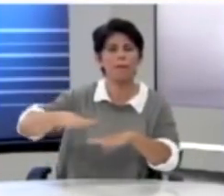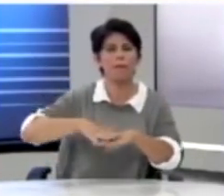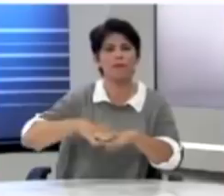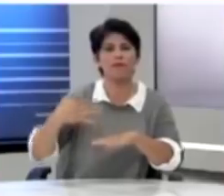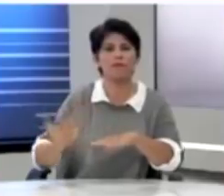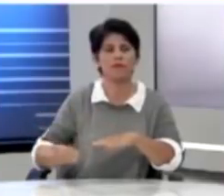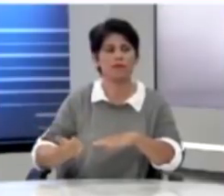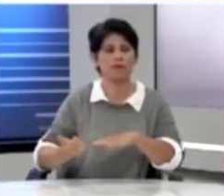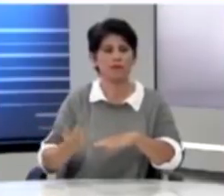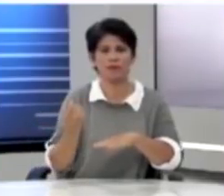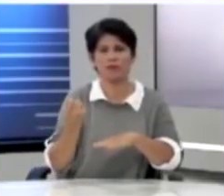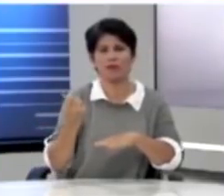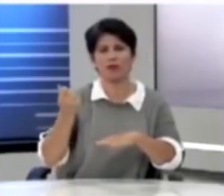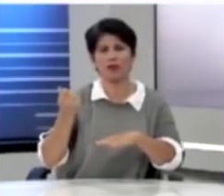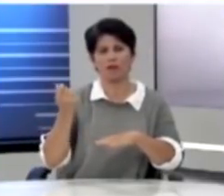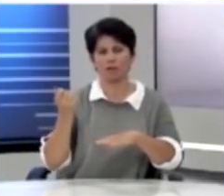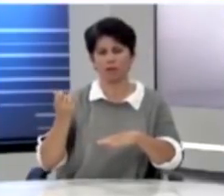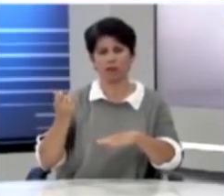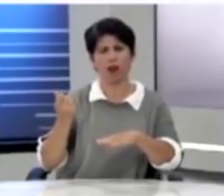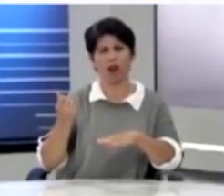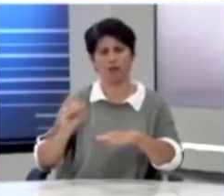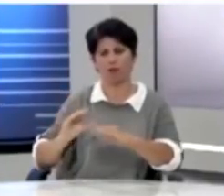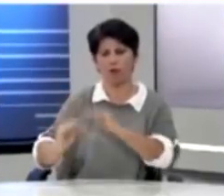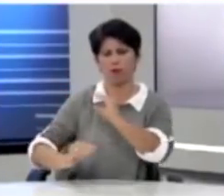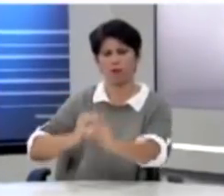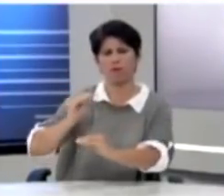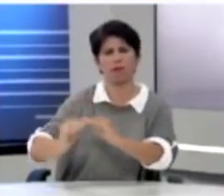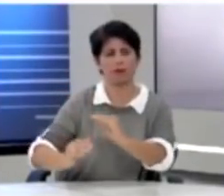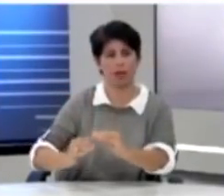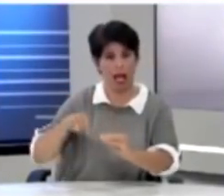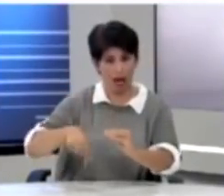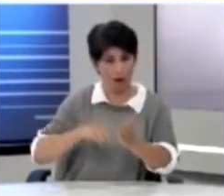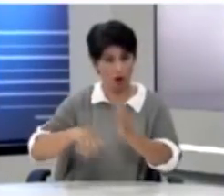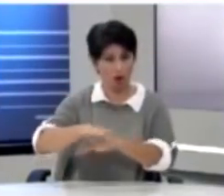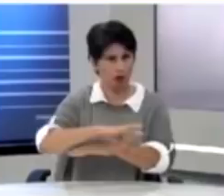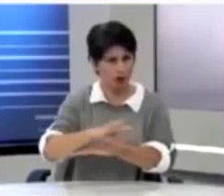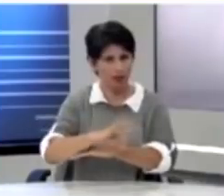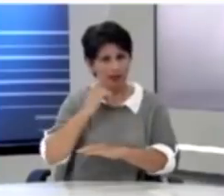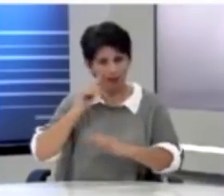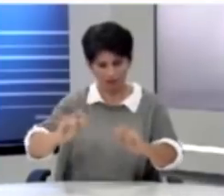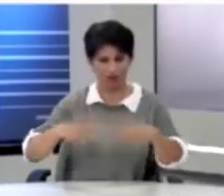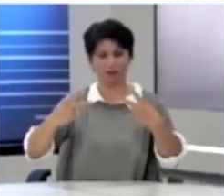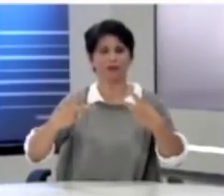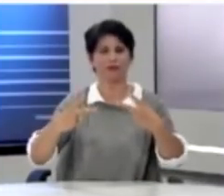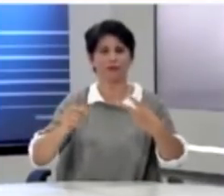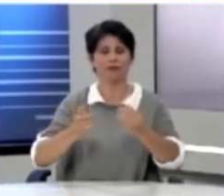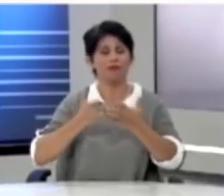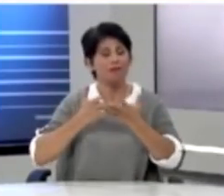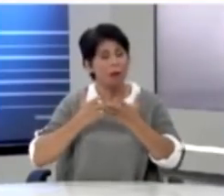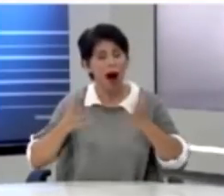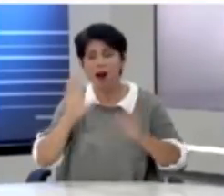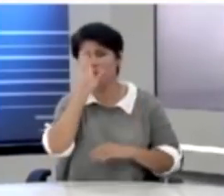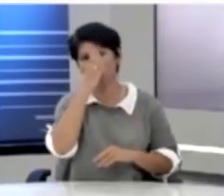των υπερσεσωρευμένων κεφαλαίων του. Το νομοσχέδιο που φέρνετε αποκαλύπτει το μέγεθος